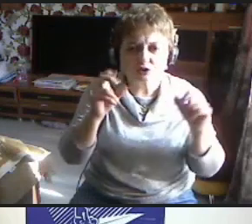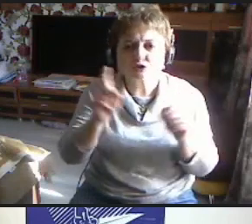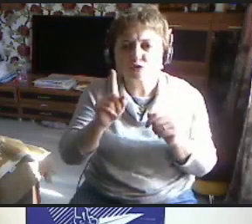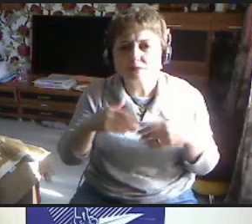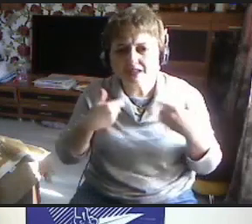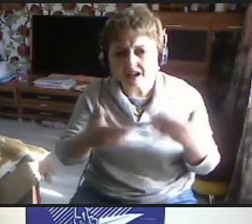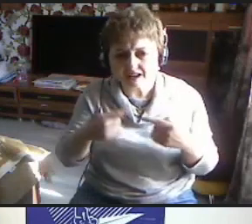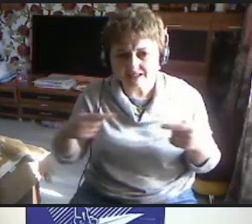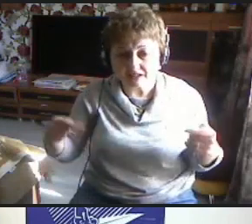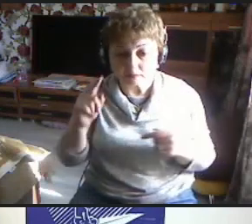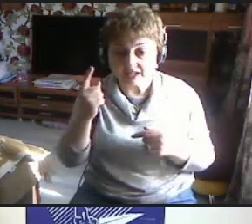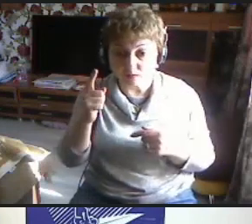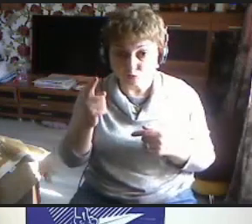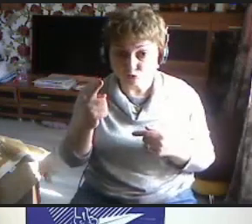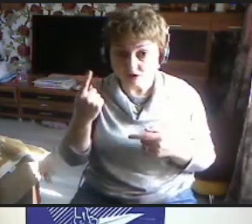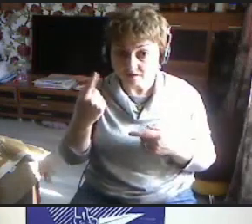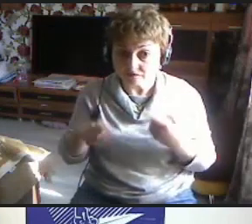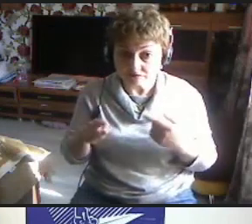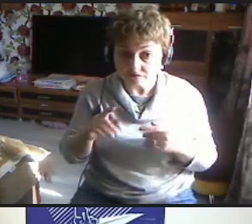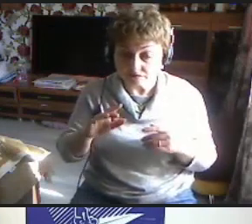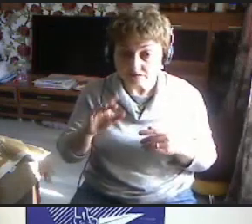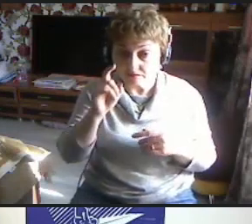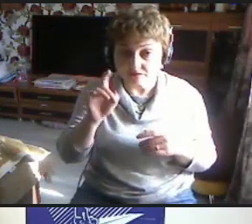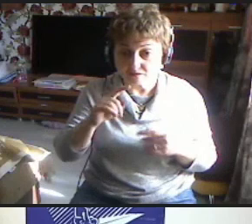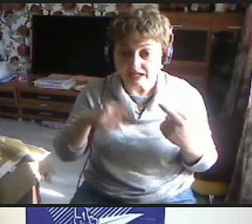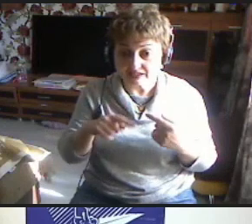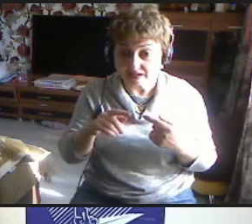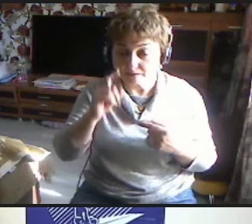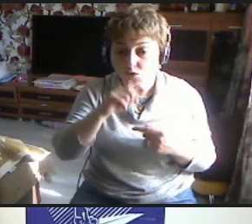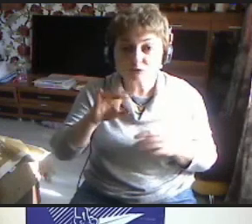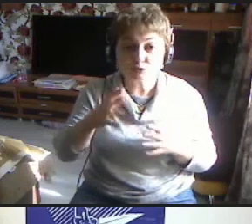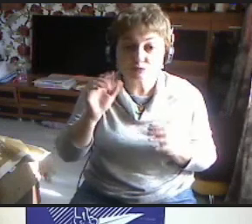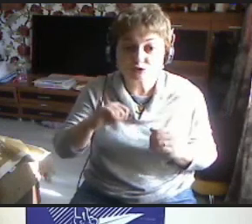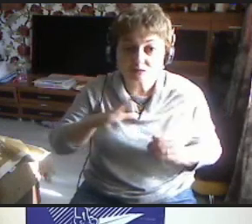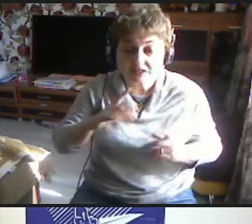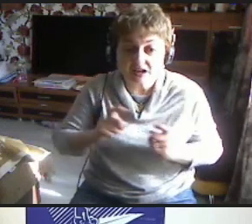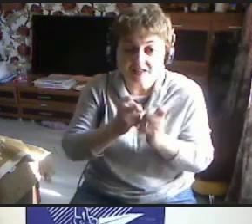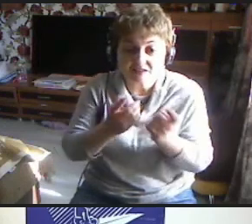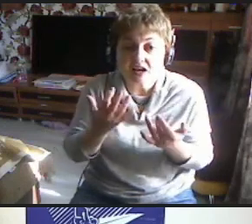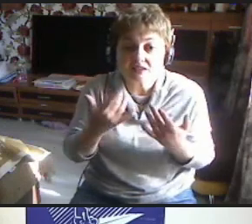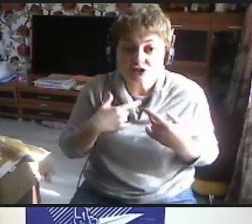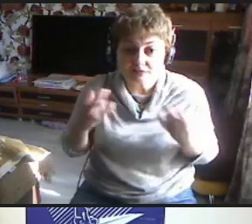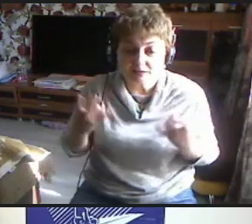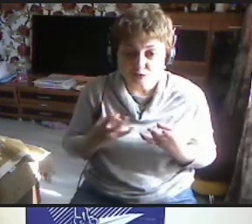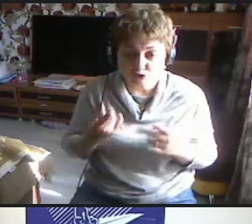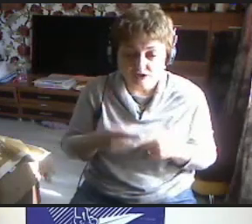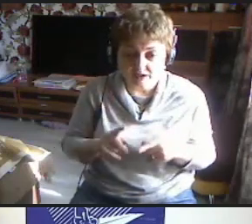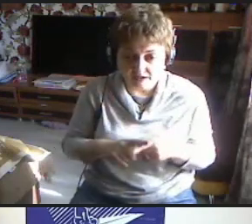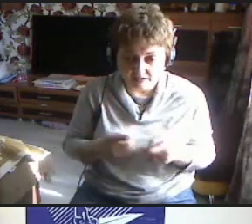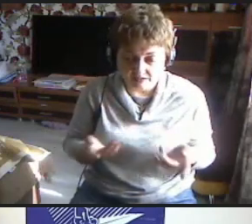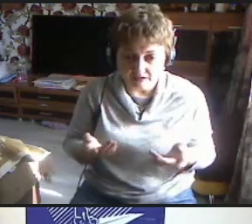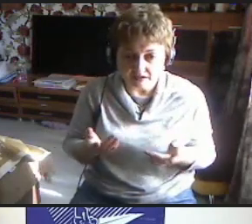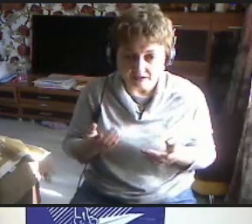что в противном случае, что бывает? Опять-таки, бывает конфликт. Зачем нам это надо? Мы туда не